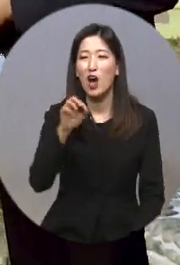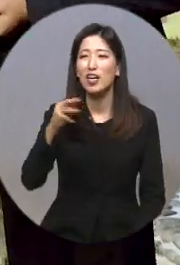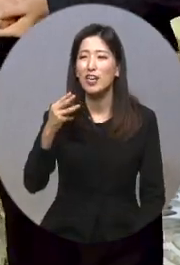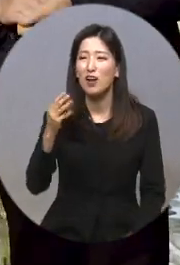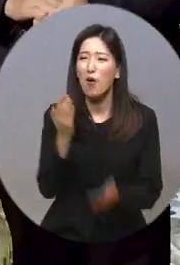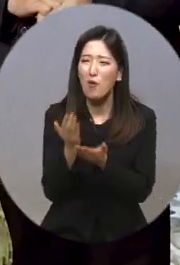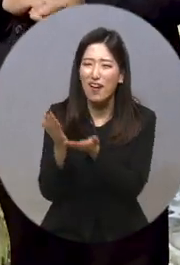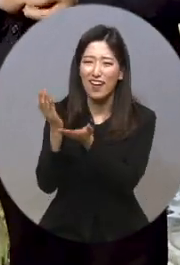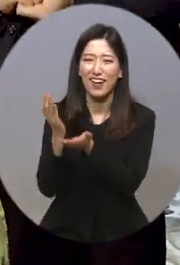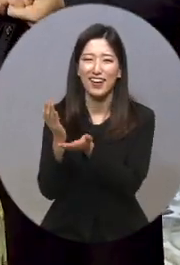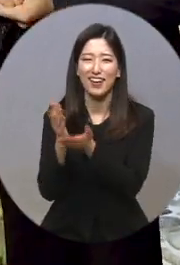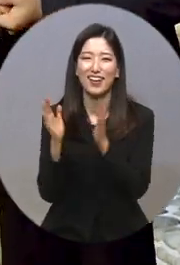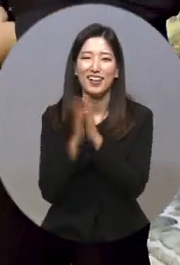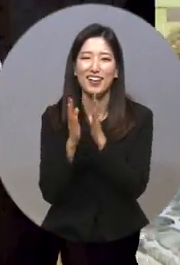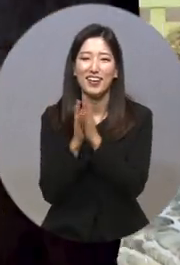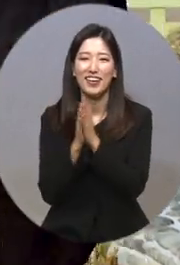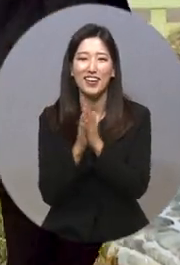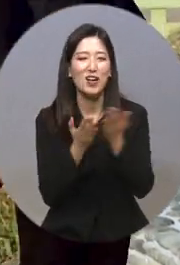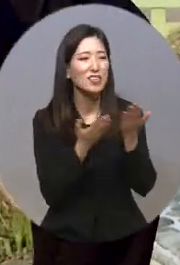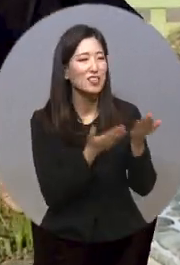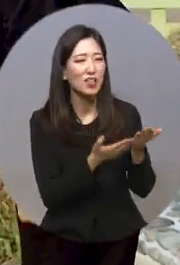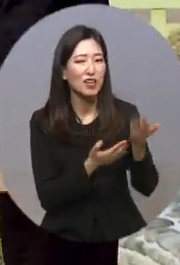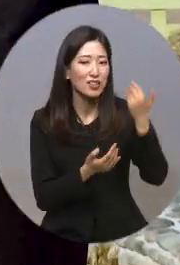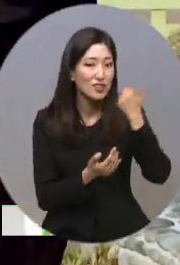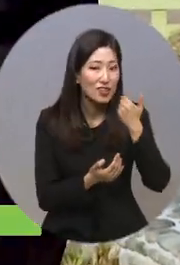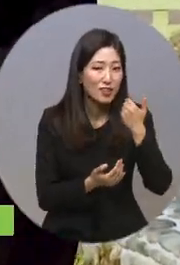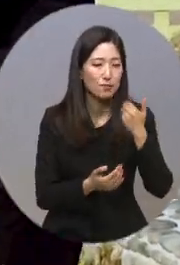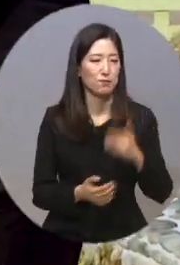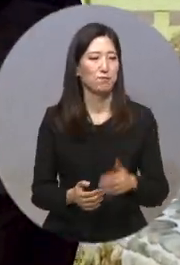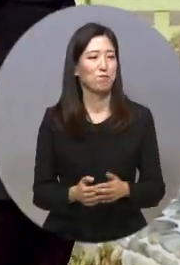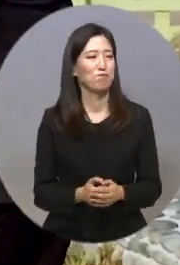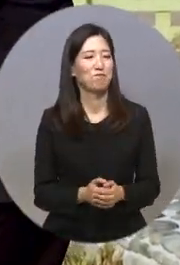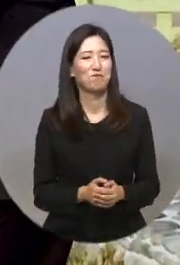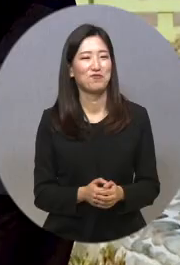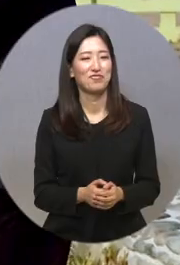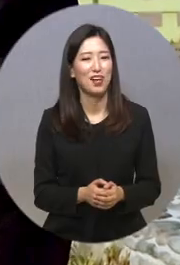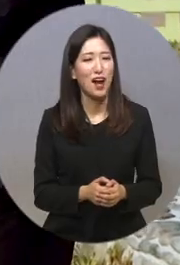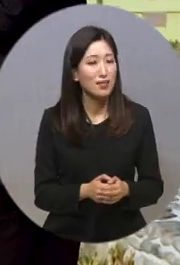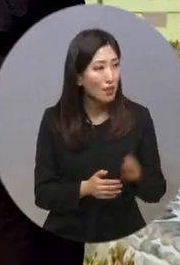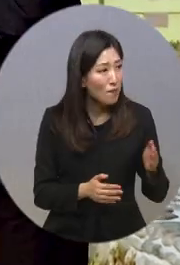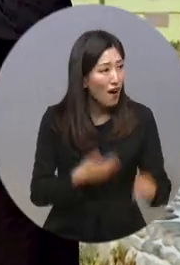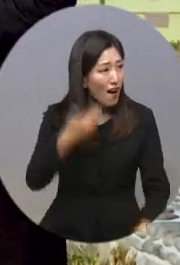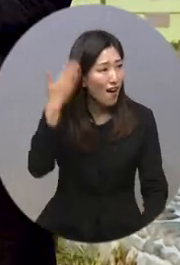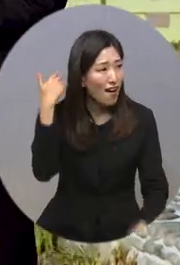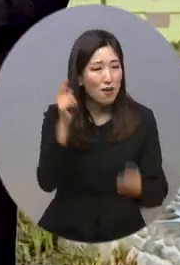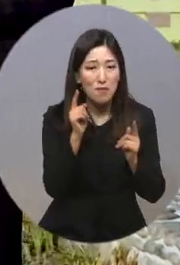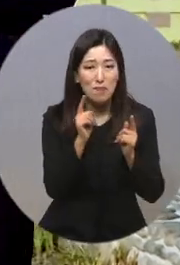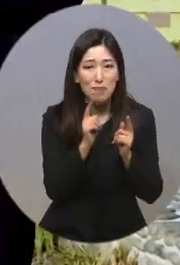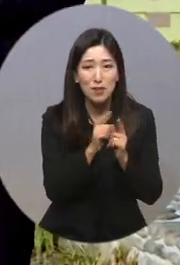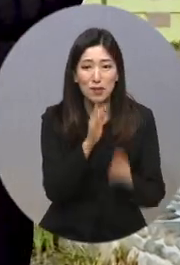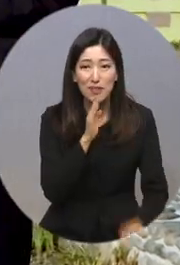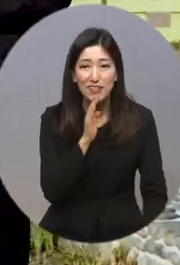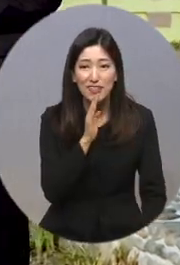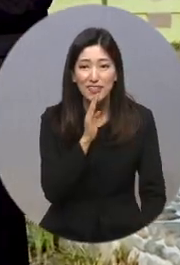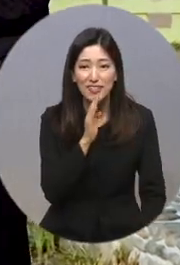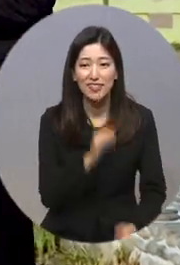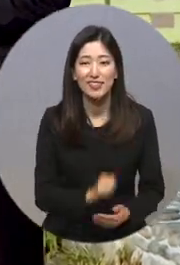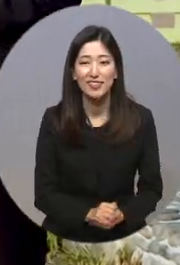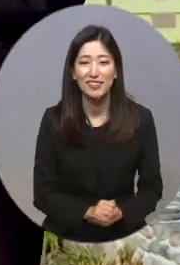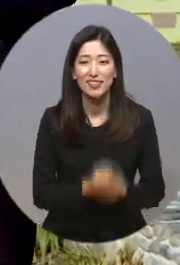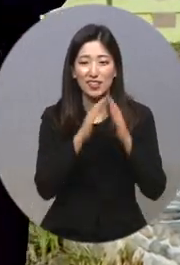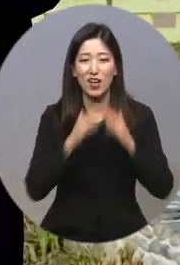네 반갑습니다. 반갑습니다. 그리고 이쪽은 안녕하세요. 아니 잠깐만 이 전남도청 농식품 유통과